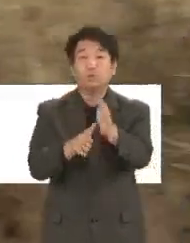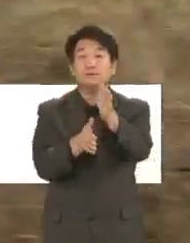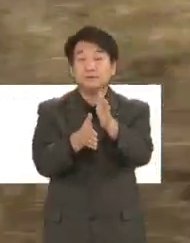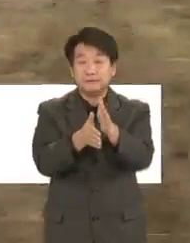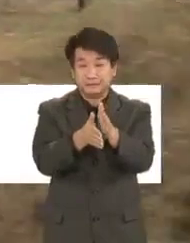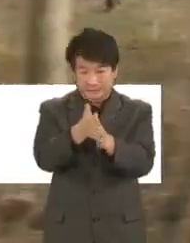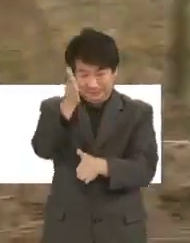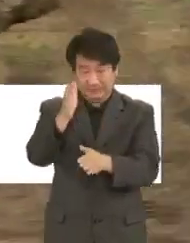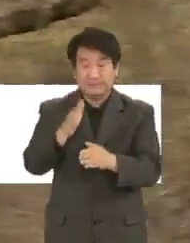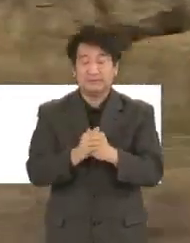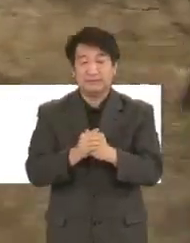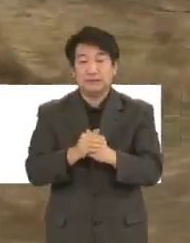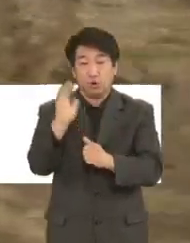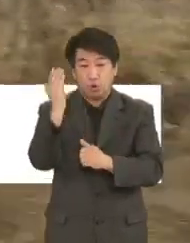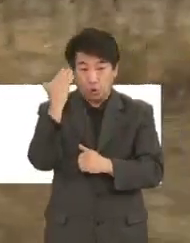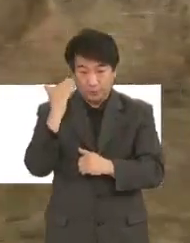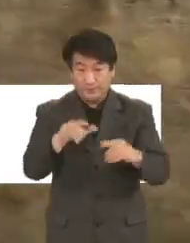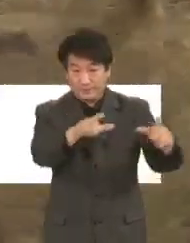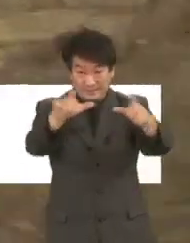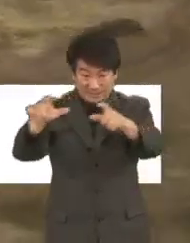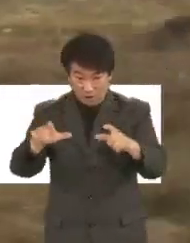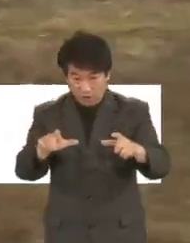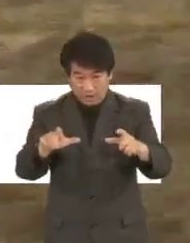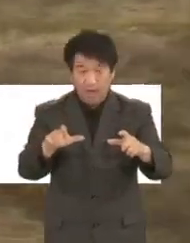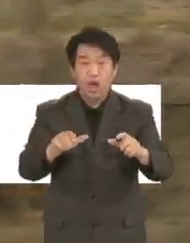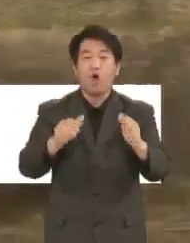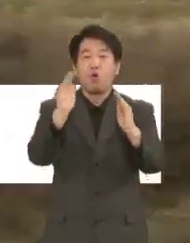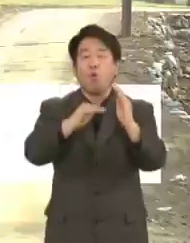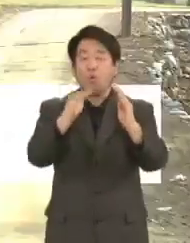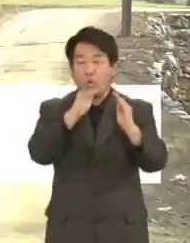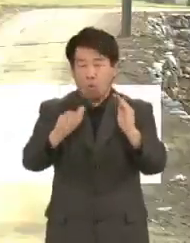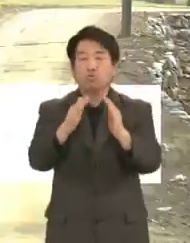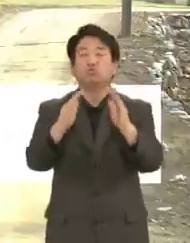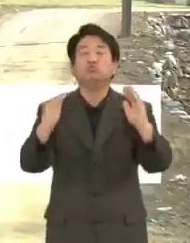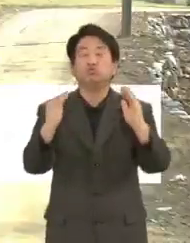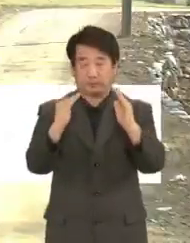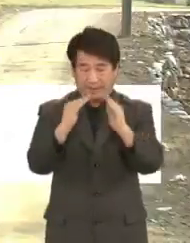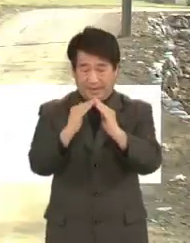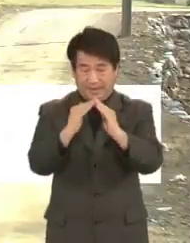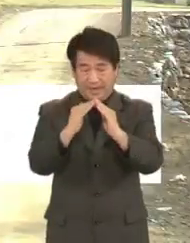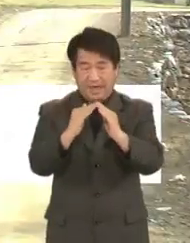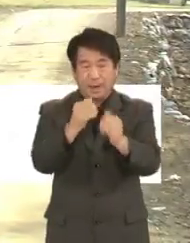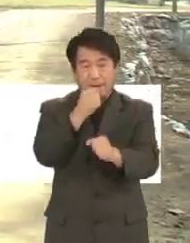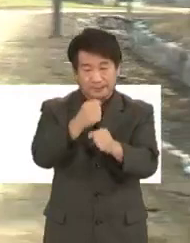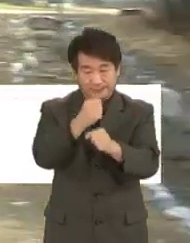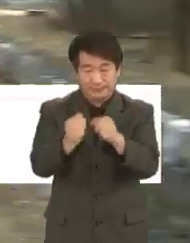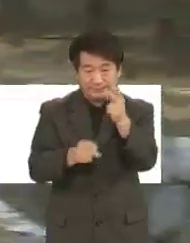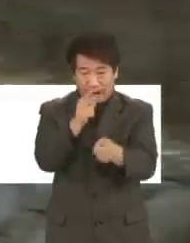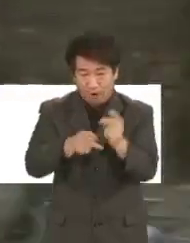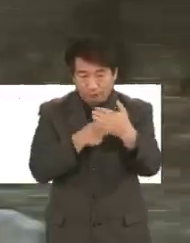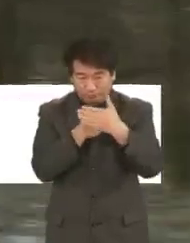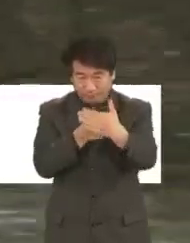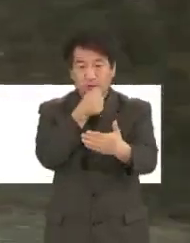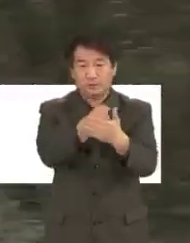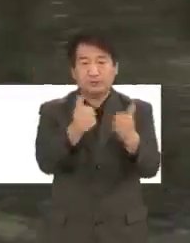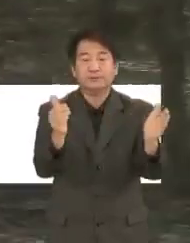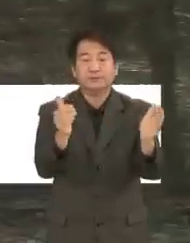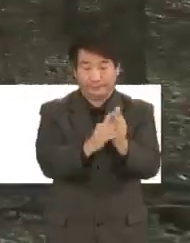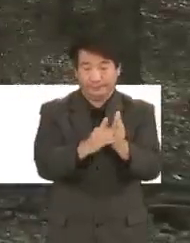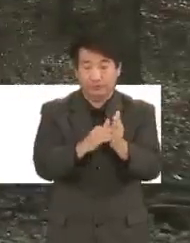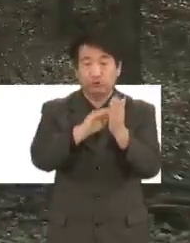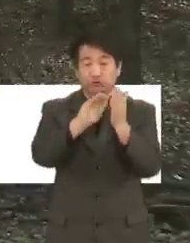따르면 국토교통부는 최근 해당 지역을 공공주택지구 조성사업지구로 지정하고 지형도면 등을 고시했는데